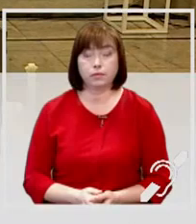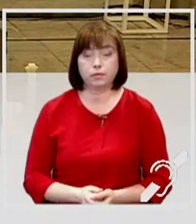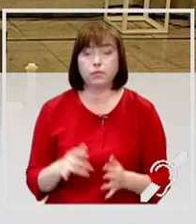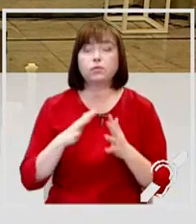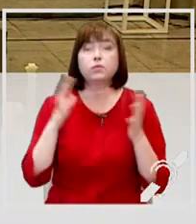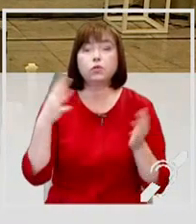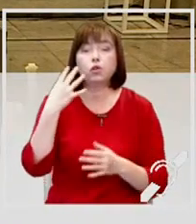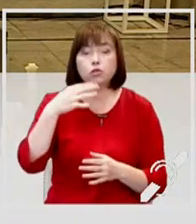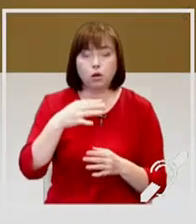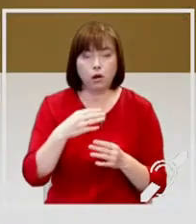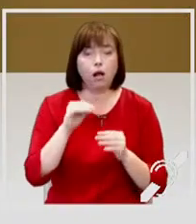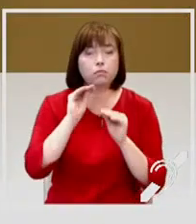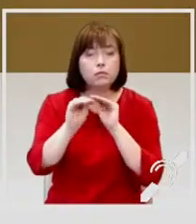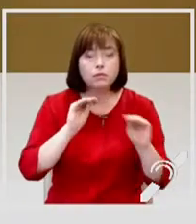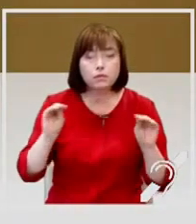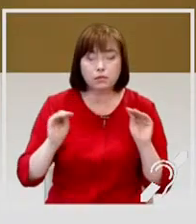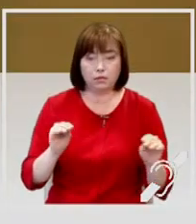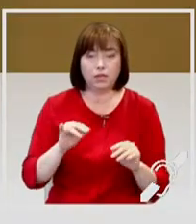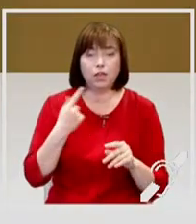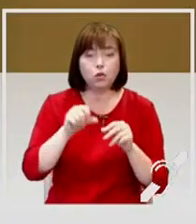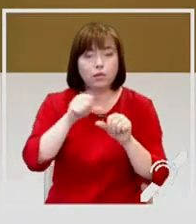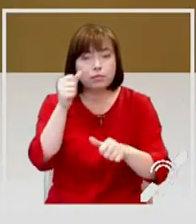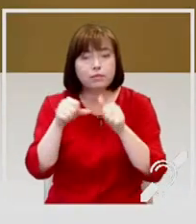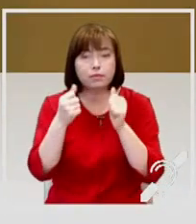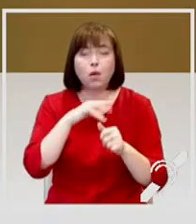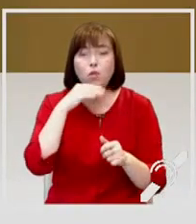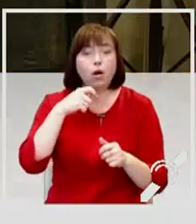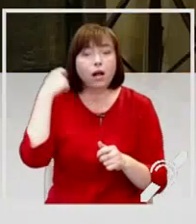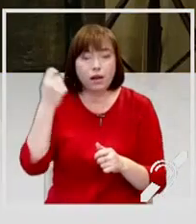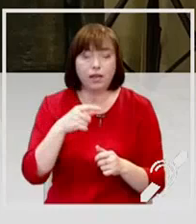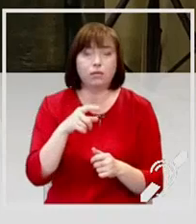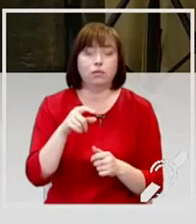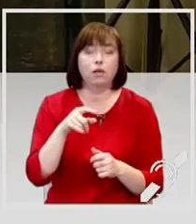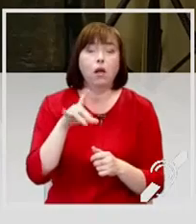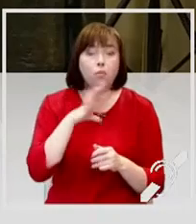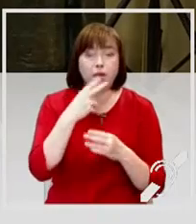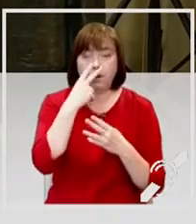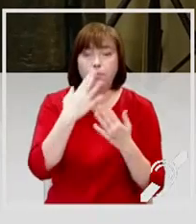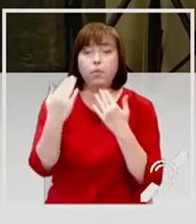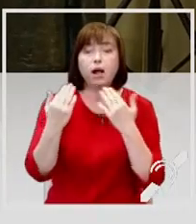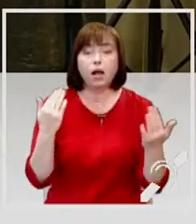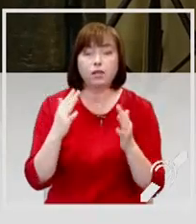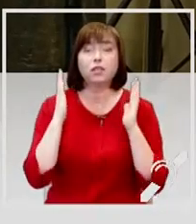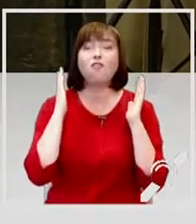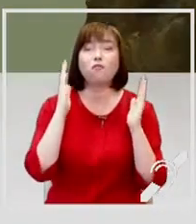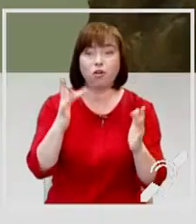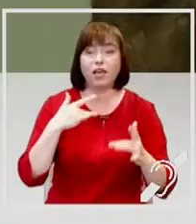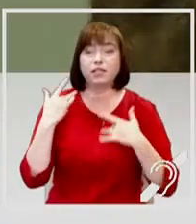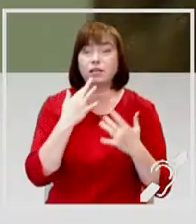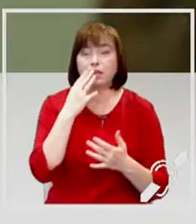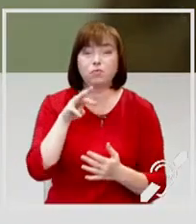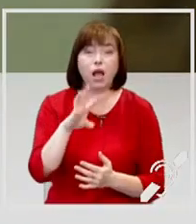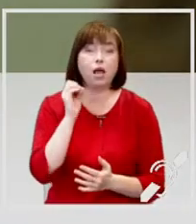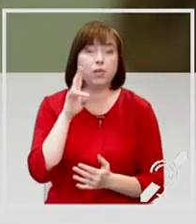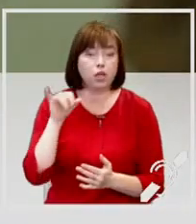Peste 40 de lucrări realizate de-a lungul anilor de sculptorul Ion Zdârciuc au fost expuse în foaierul Teatrului Național